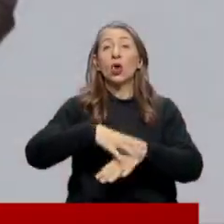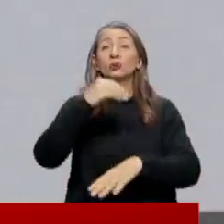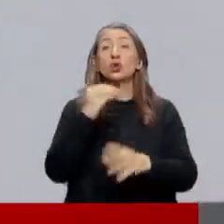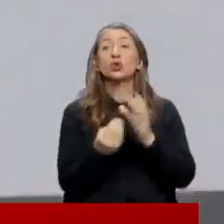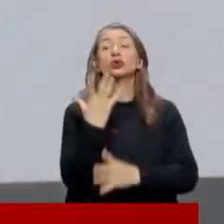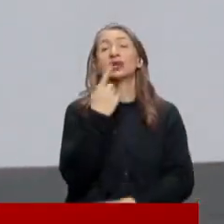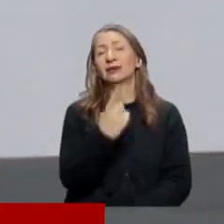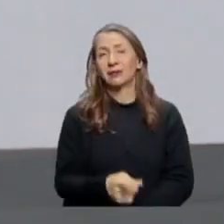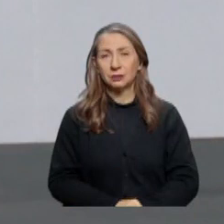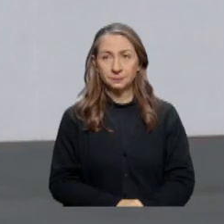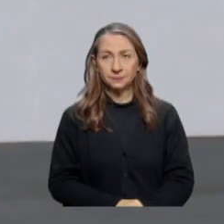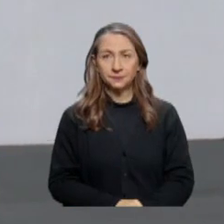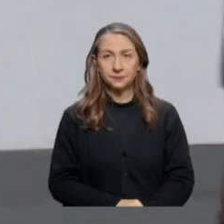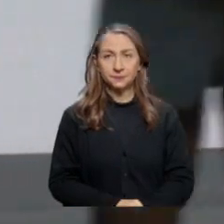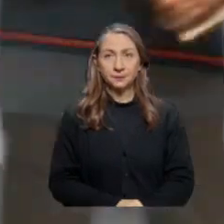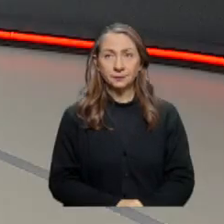söyledi.